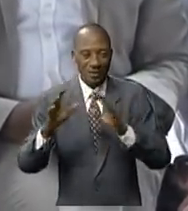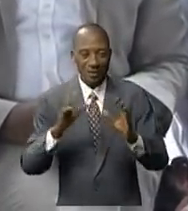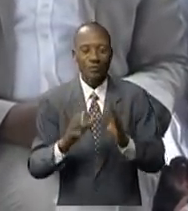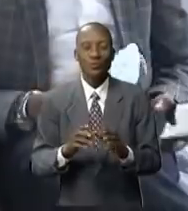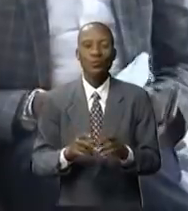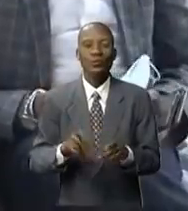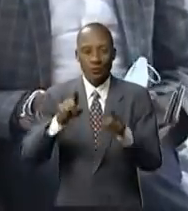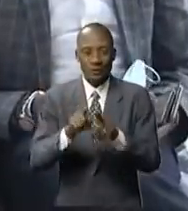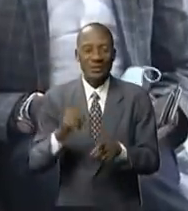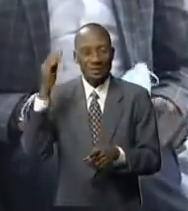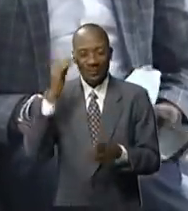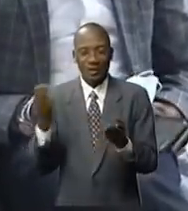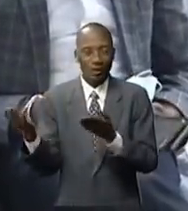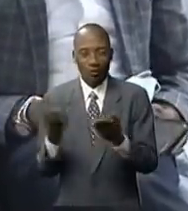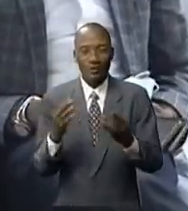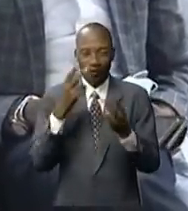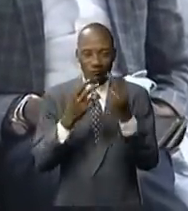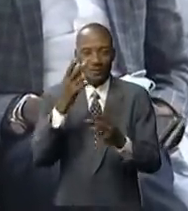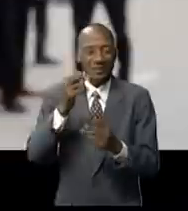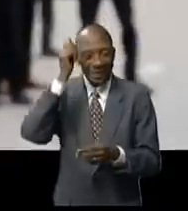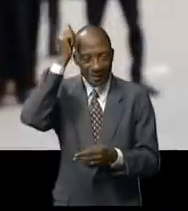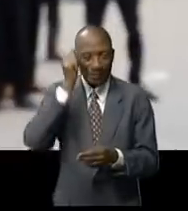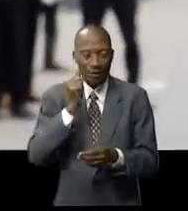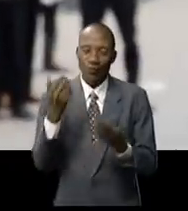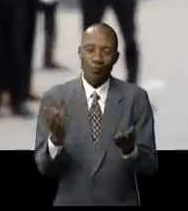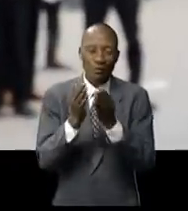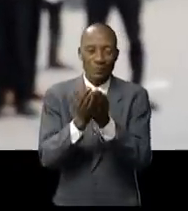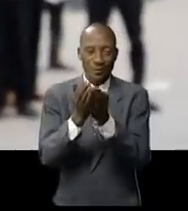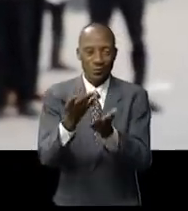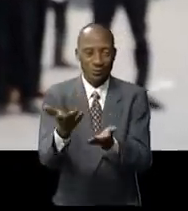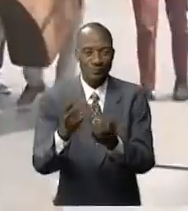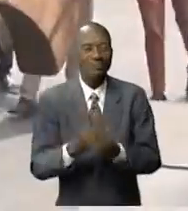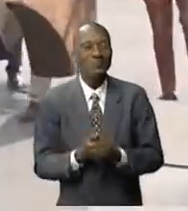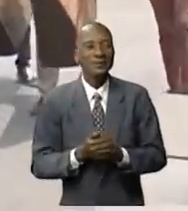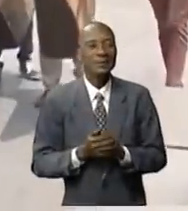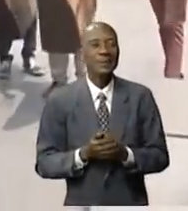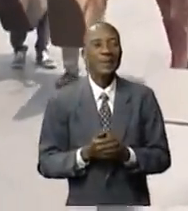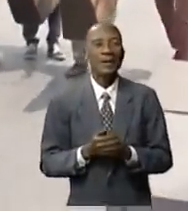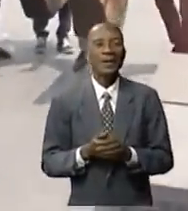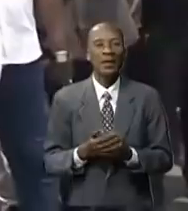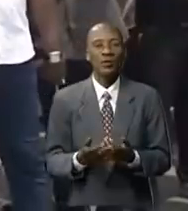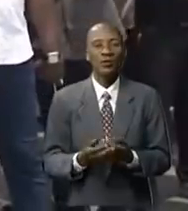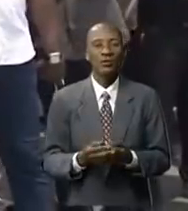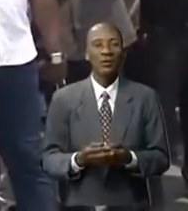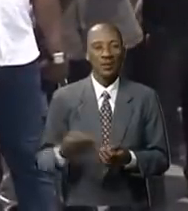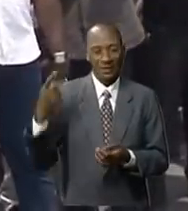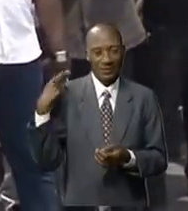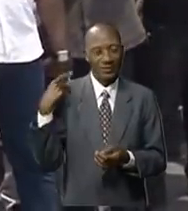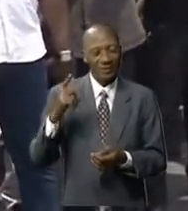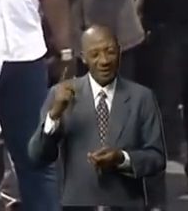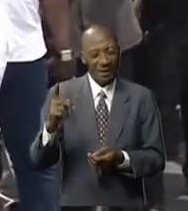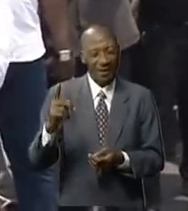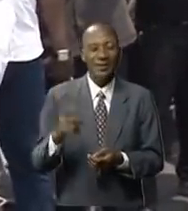Commerce, Jean-Lucien Boussa. Après le mot du représentant de la famille, l'honorable Otshudi a pris la parole pour expliquer le sens de